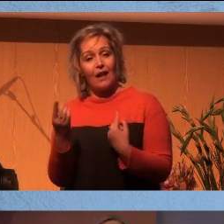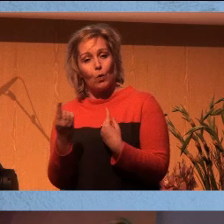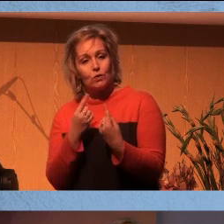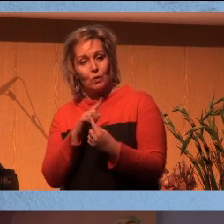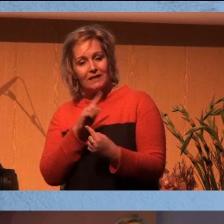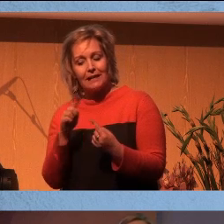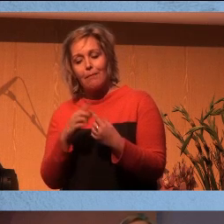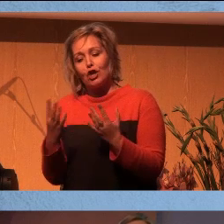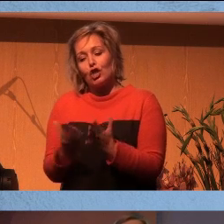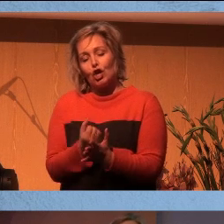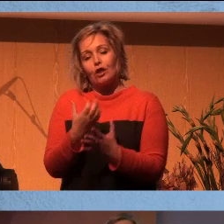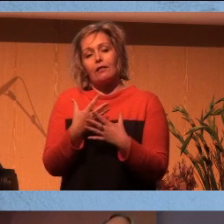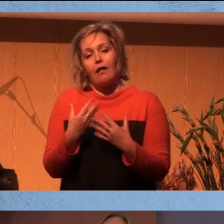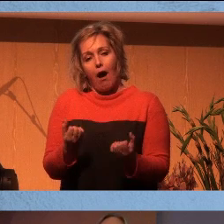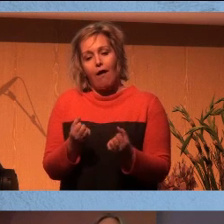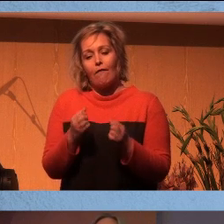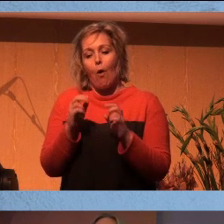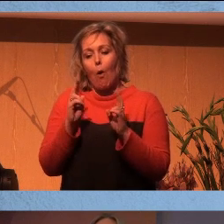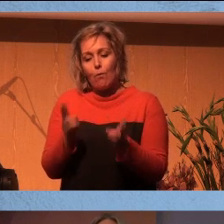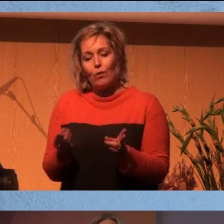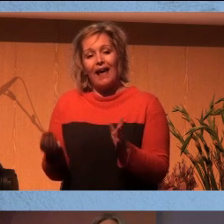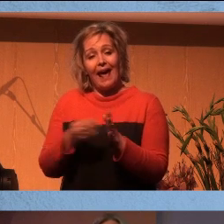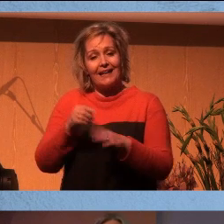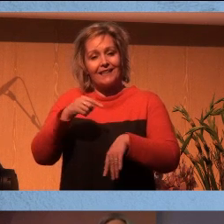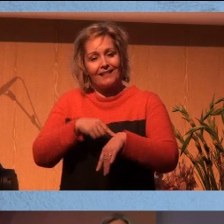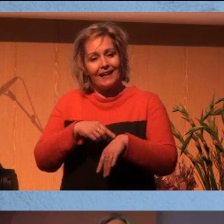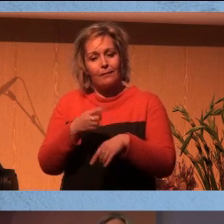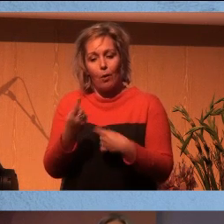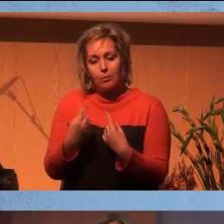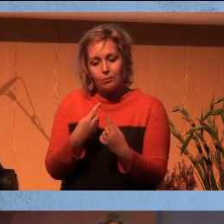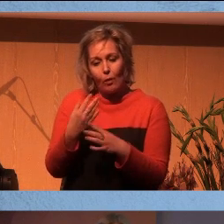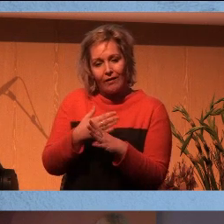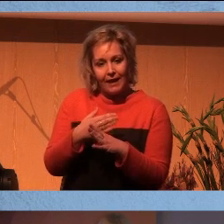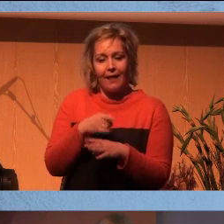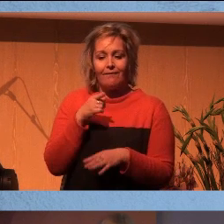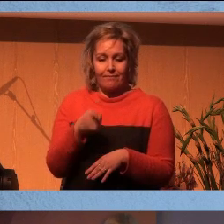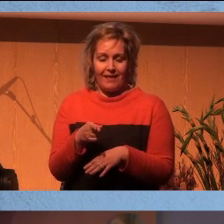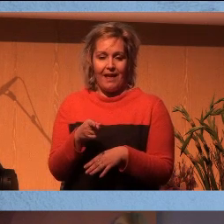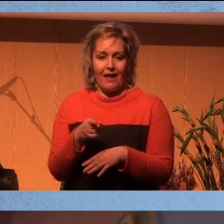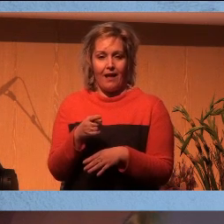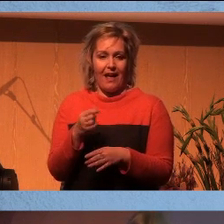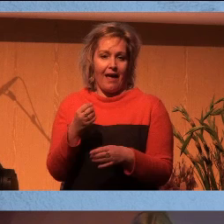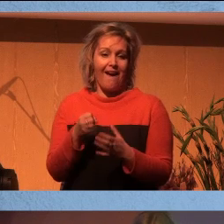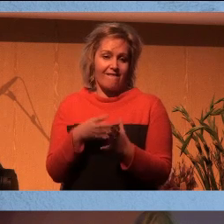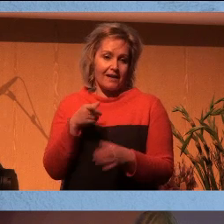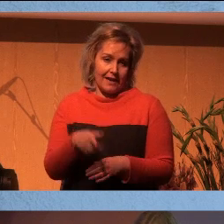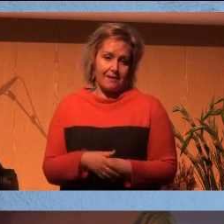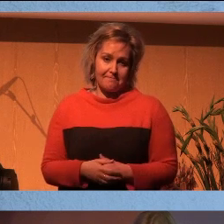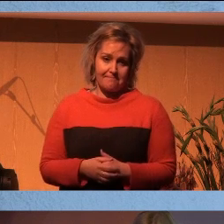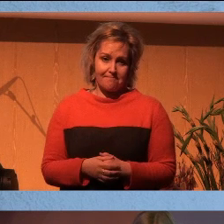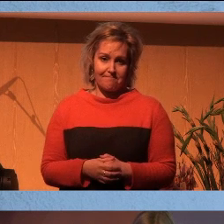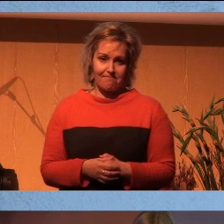men nytten av å bruke den ekstra tiden på pasienten antagelig verdt det.